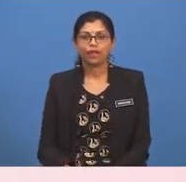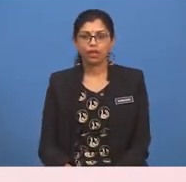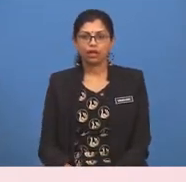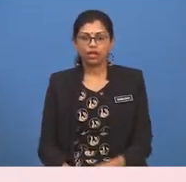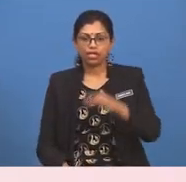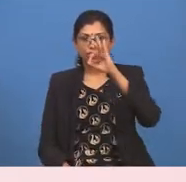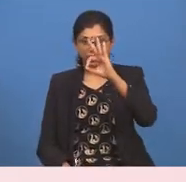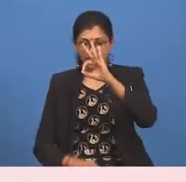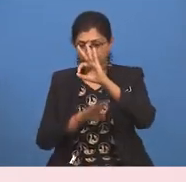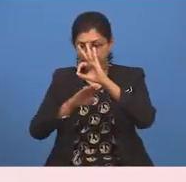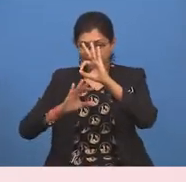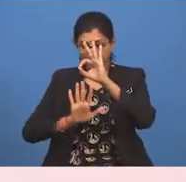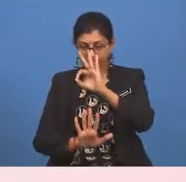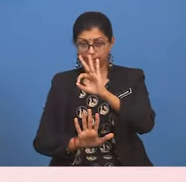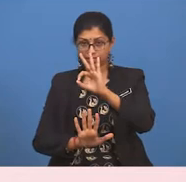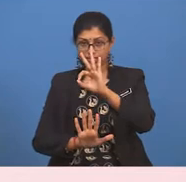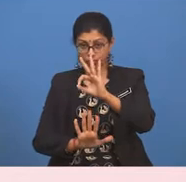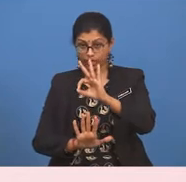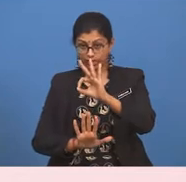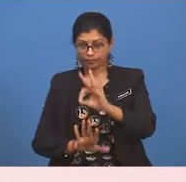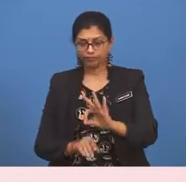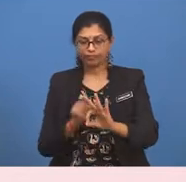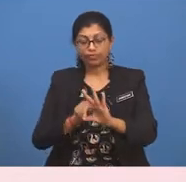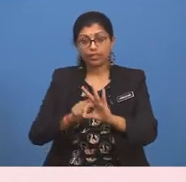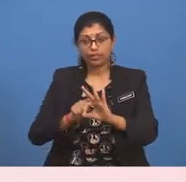Perhatikan ya murid-murid.